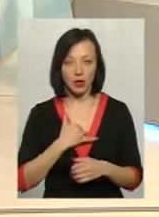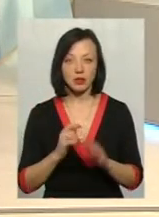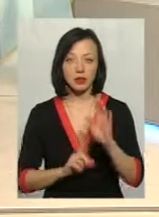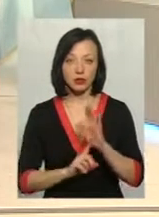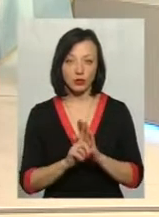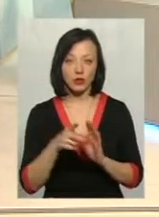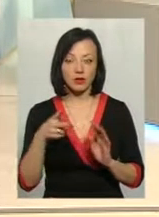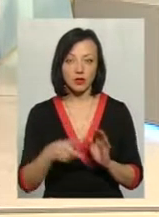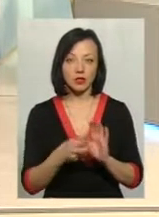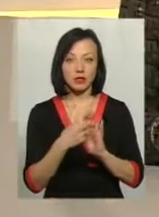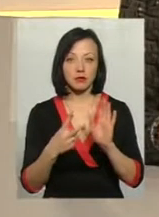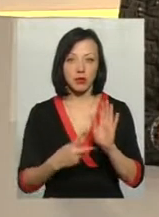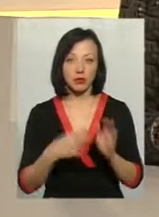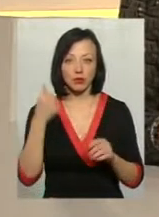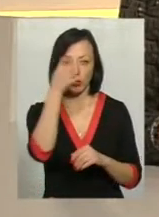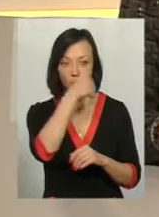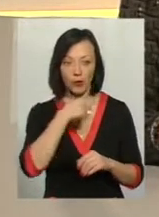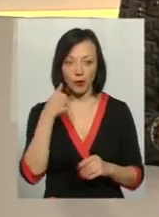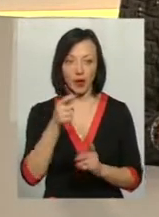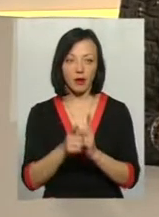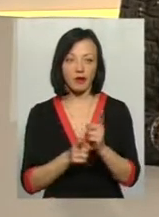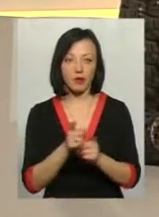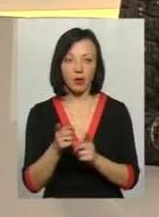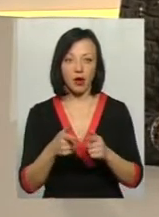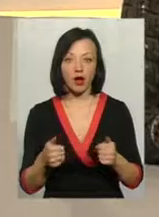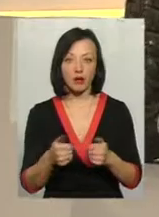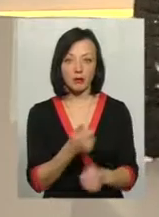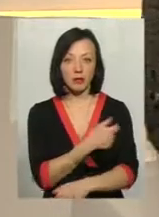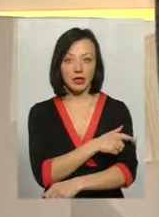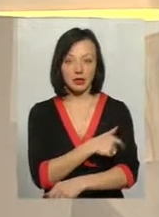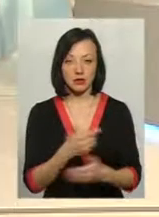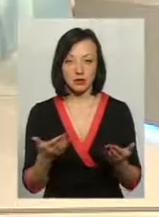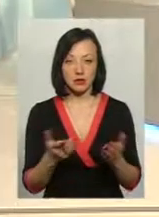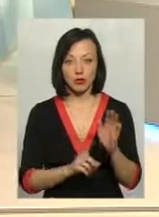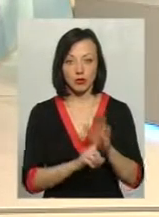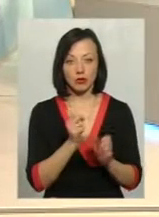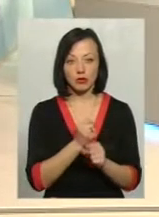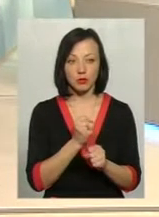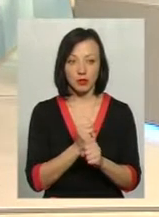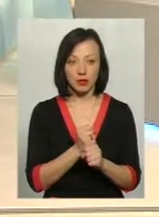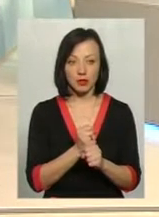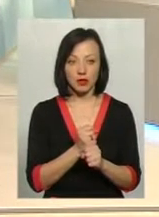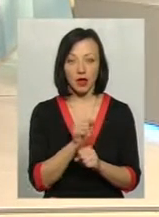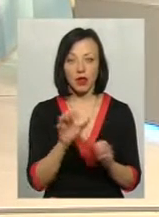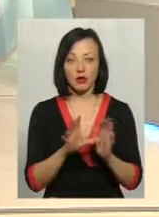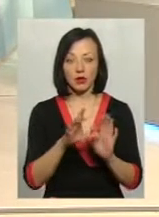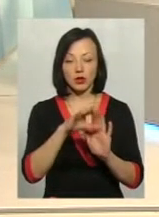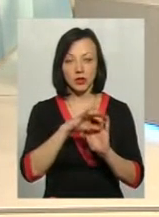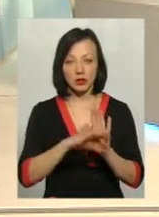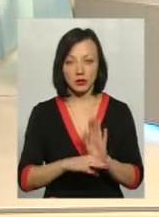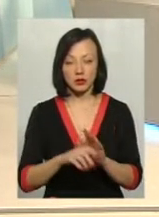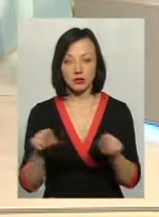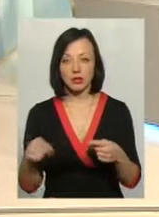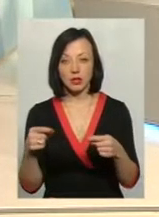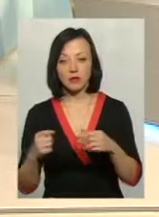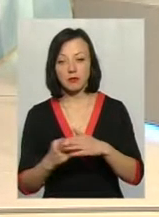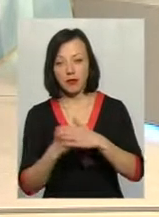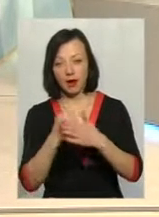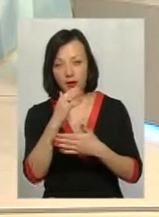стартує з 2017 року реформа галузі медицини. Спочатку створити електронний реєстр, створити